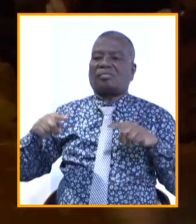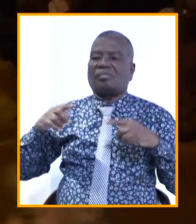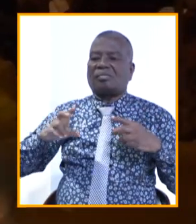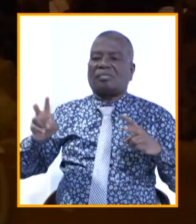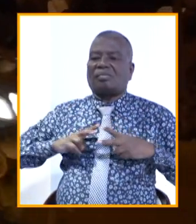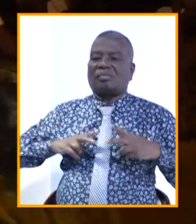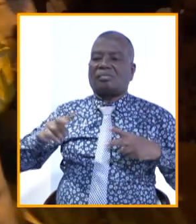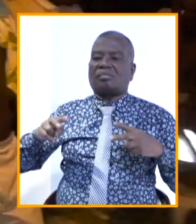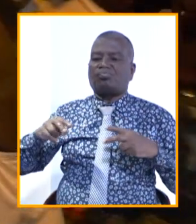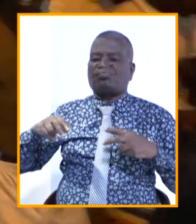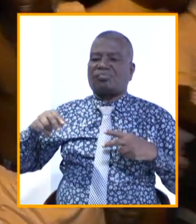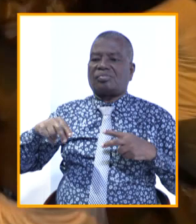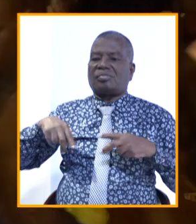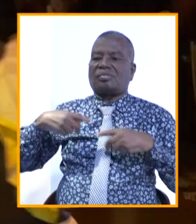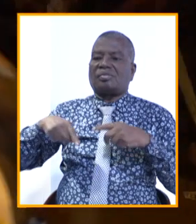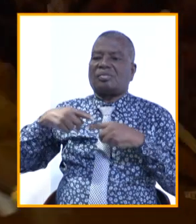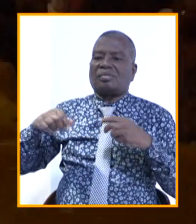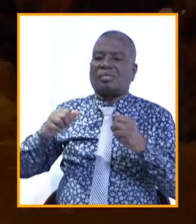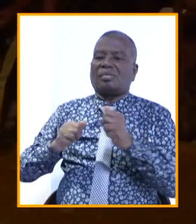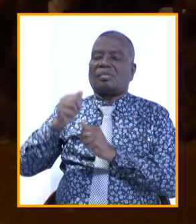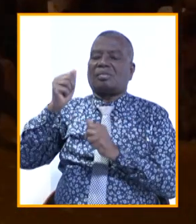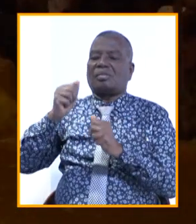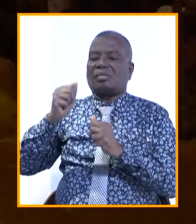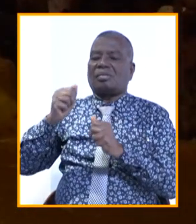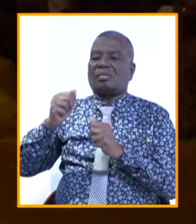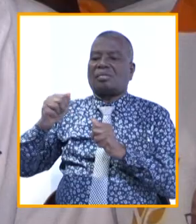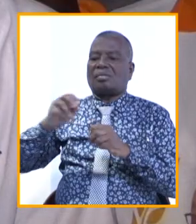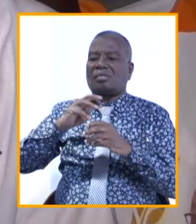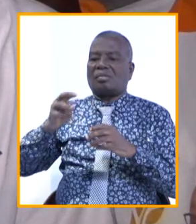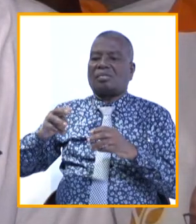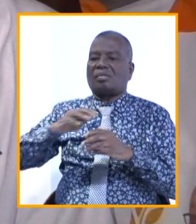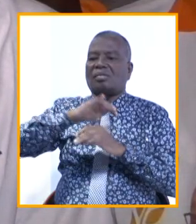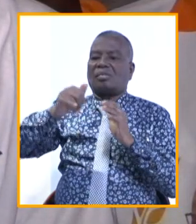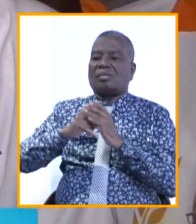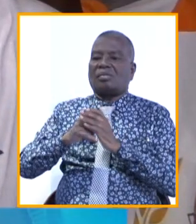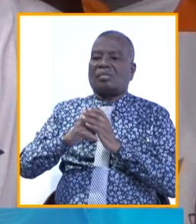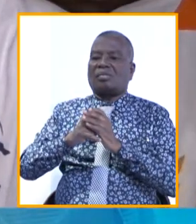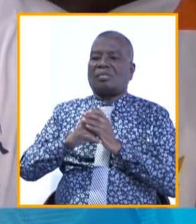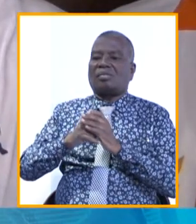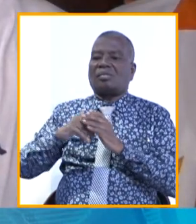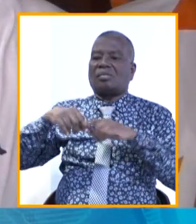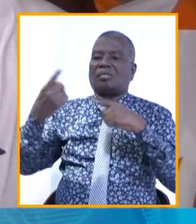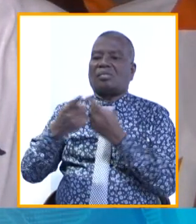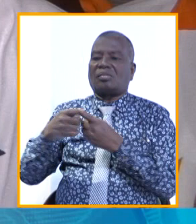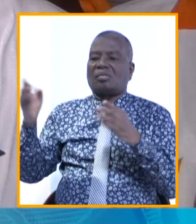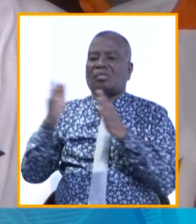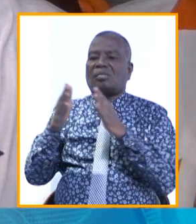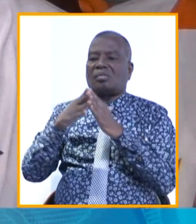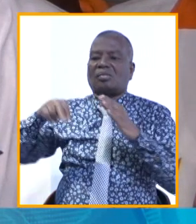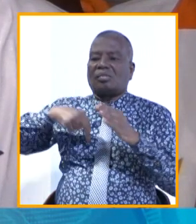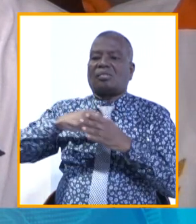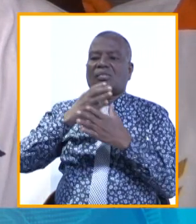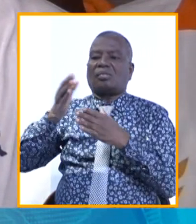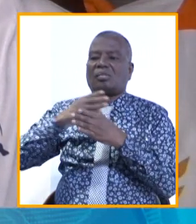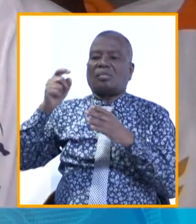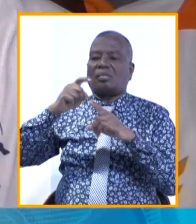plus en harmonie dans le quartier et j'espère que ça continuera. Toutes les couches se sont retrouvées et nous avons partagé